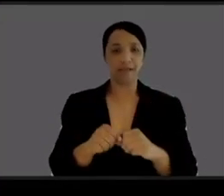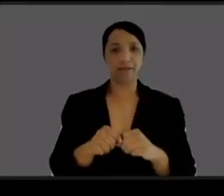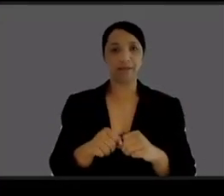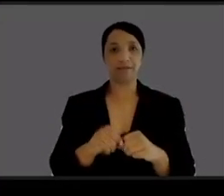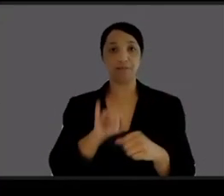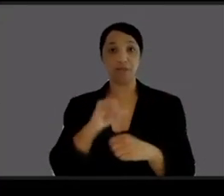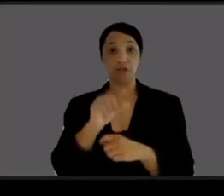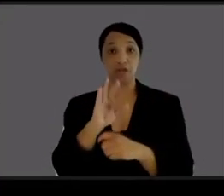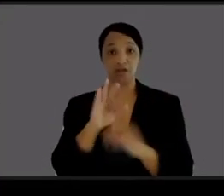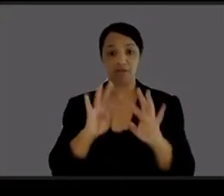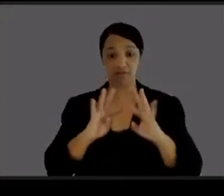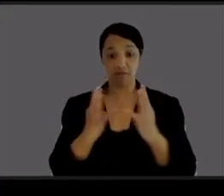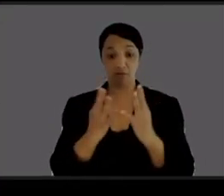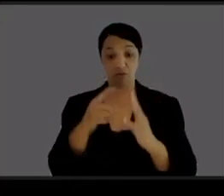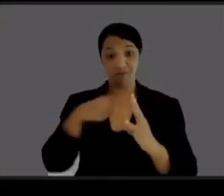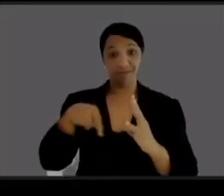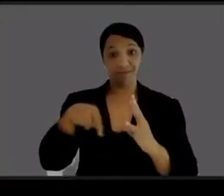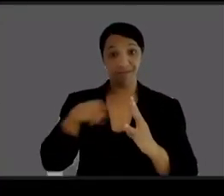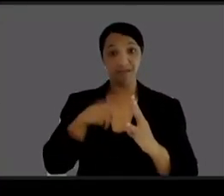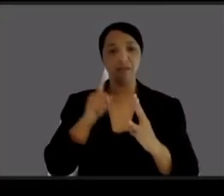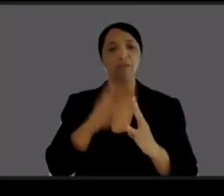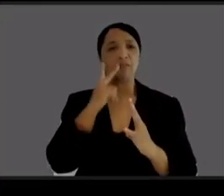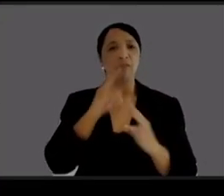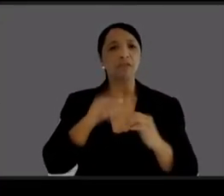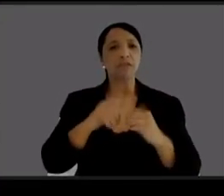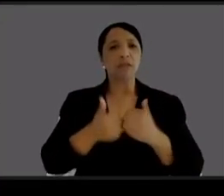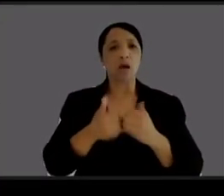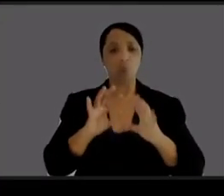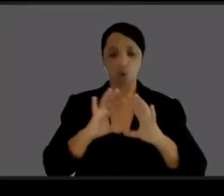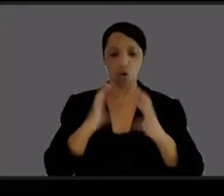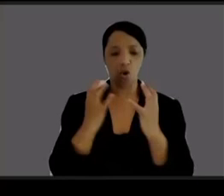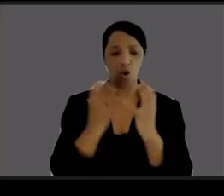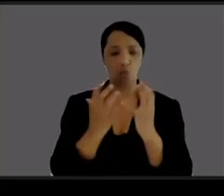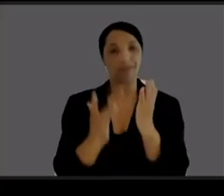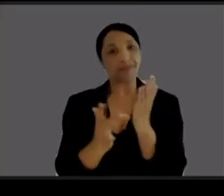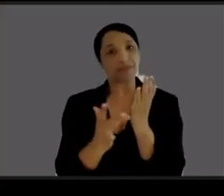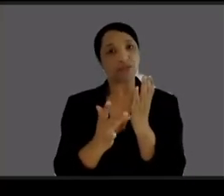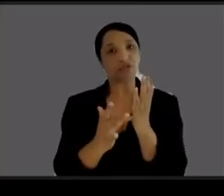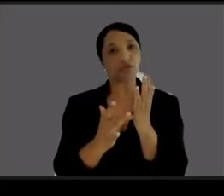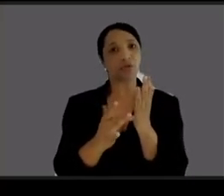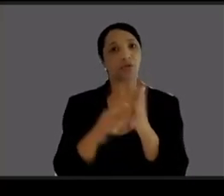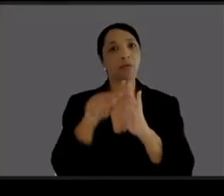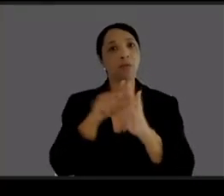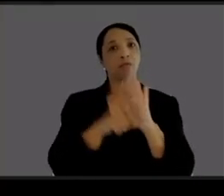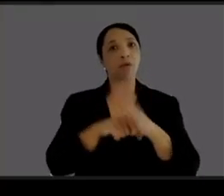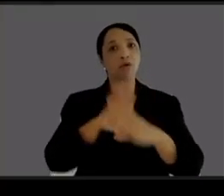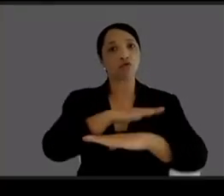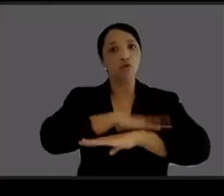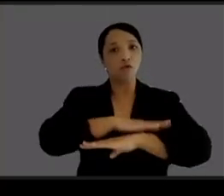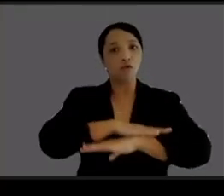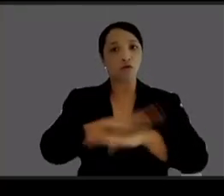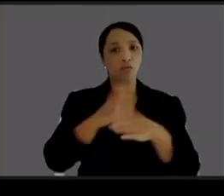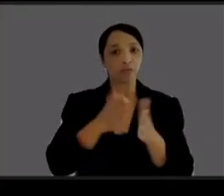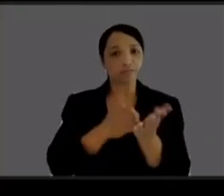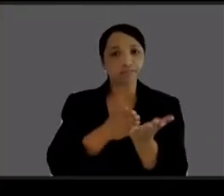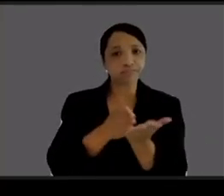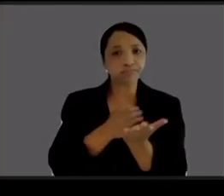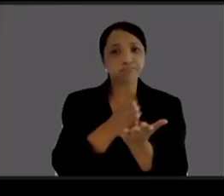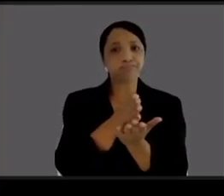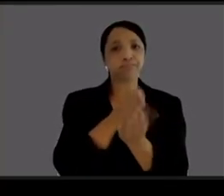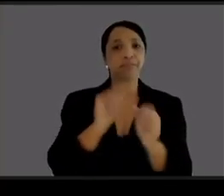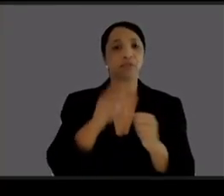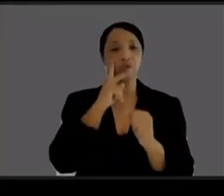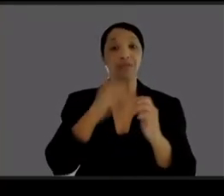منتدانا ان يعزز دوره بصفه ال منتدى السياسات العالمي في